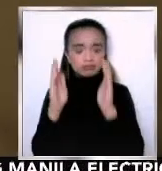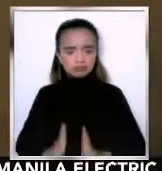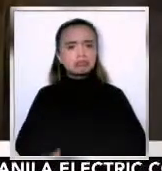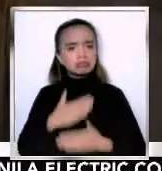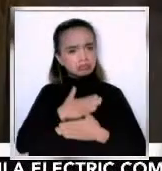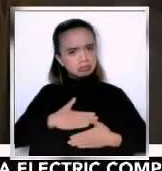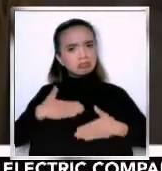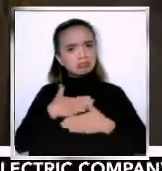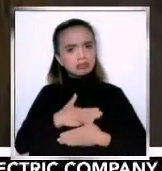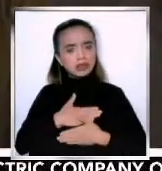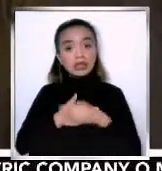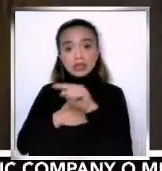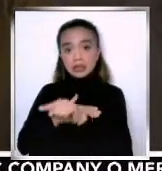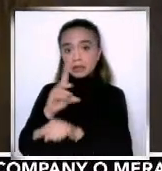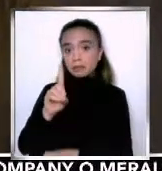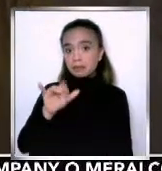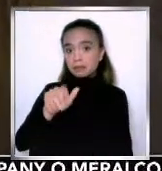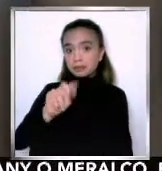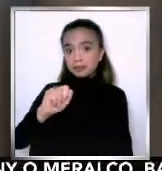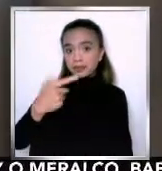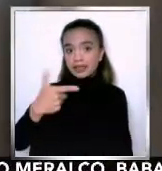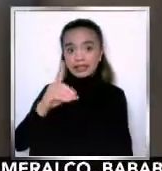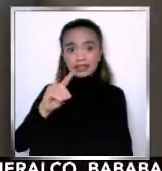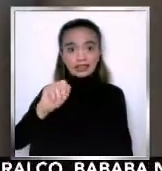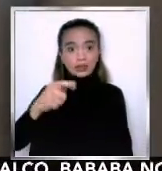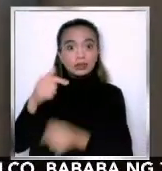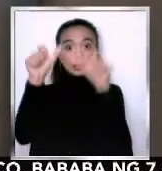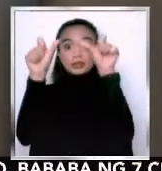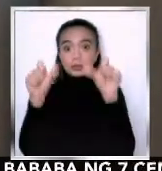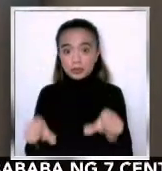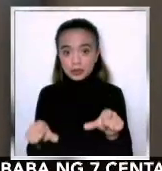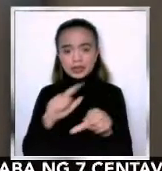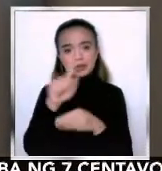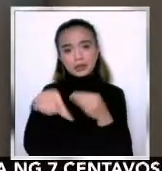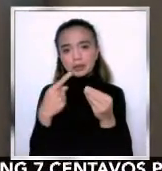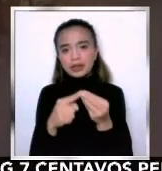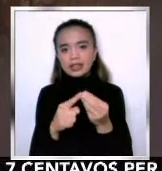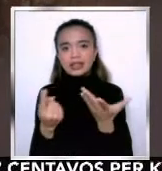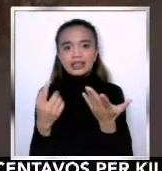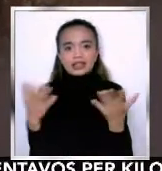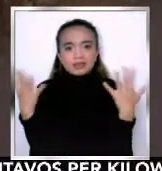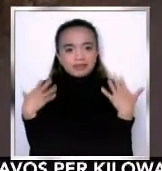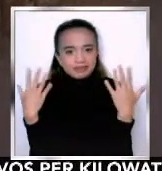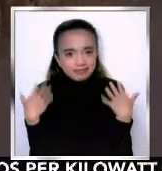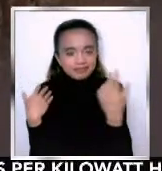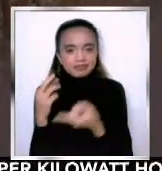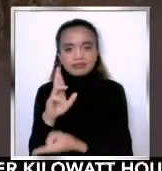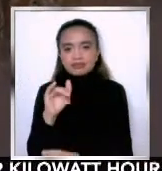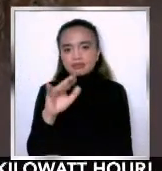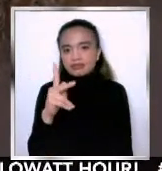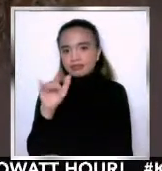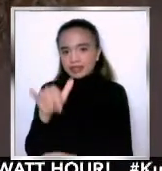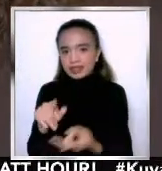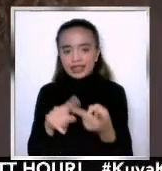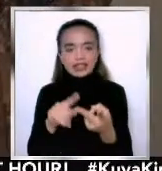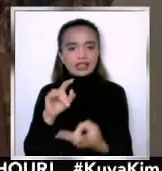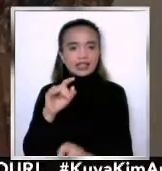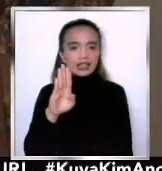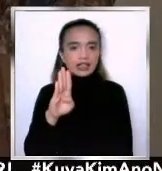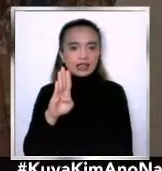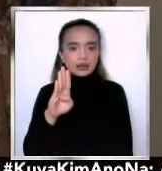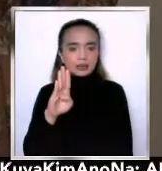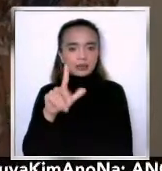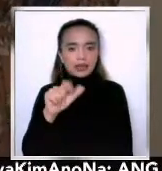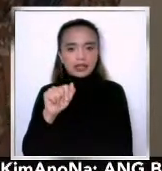Ding Dong ng mga fun moments nila sa set. Lalo na ang kilig moments ni Ricky Davao at Jackie Lou Blanco na game na game sa